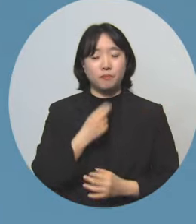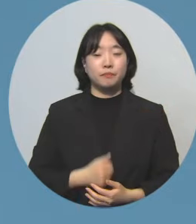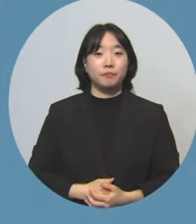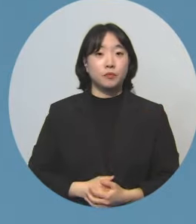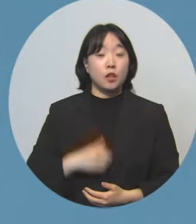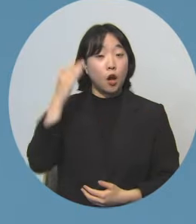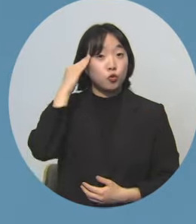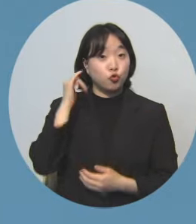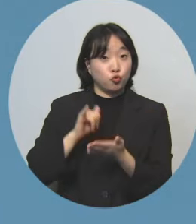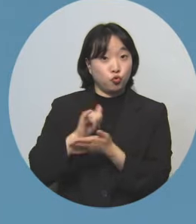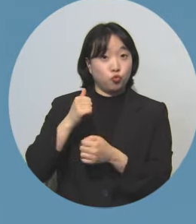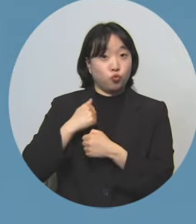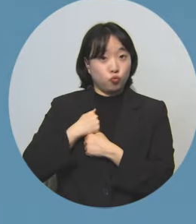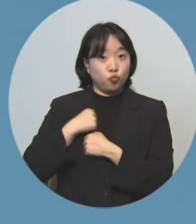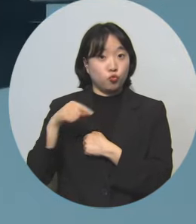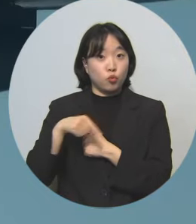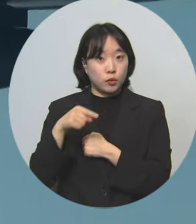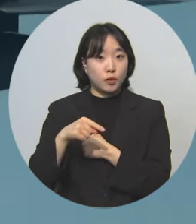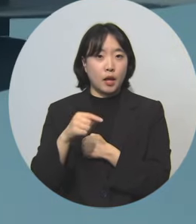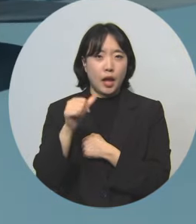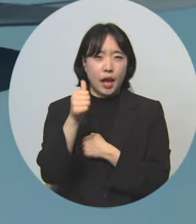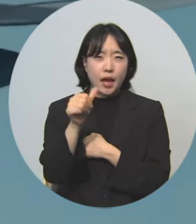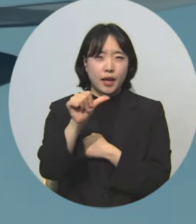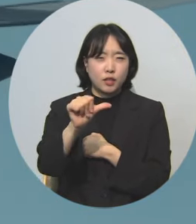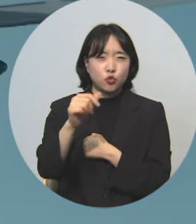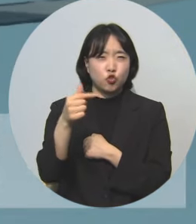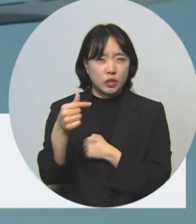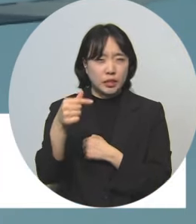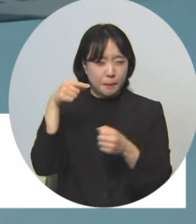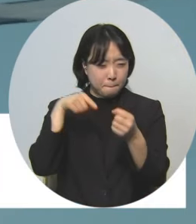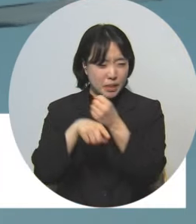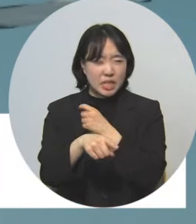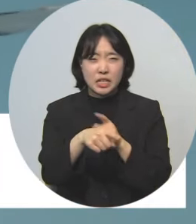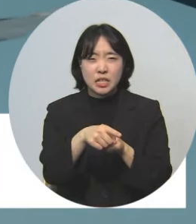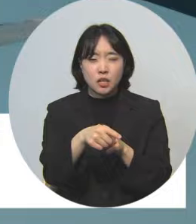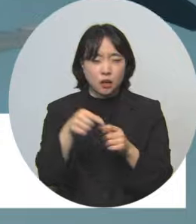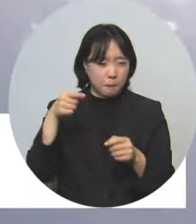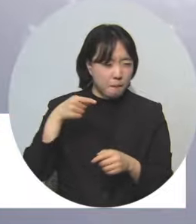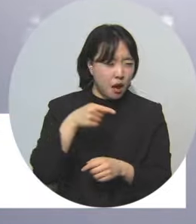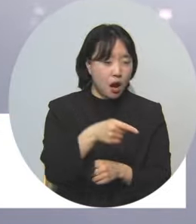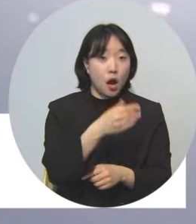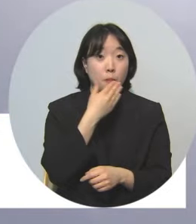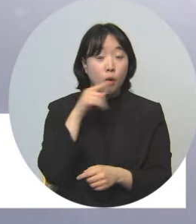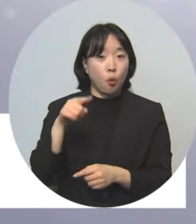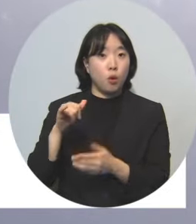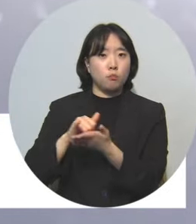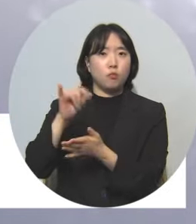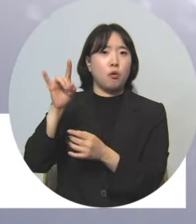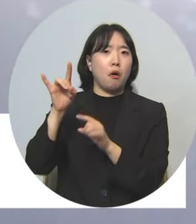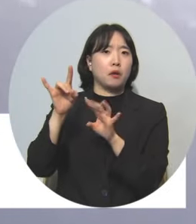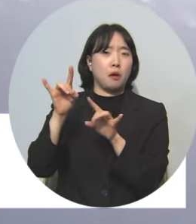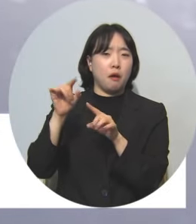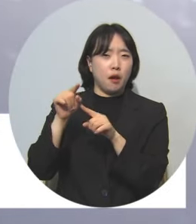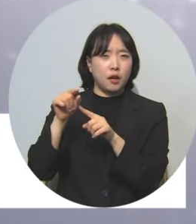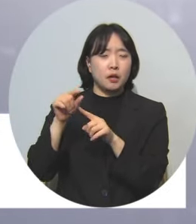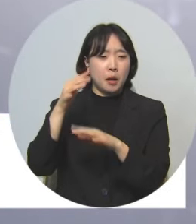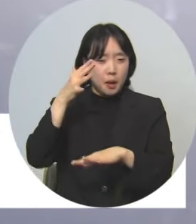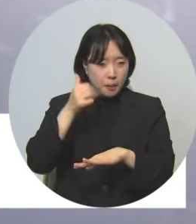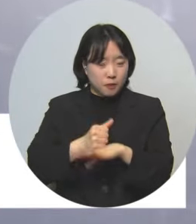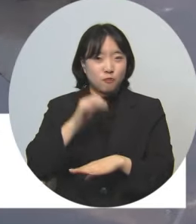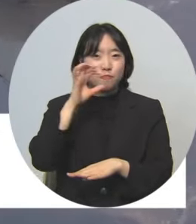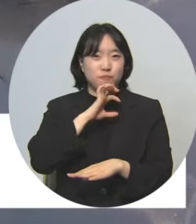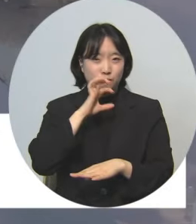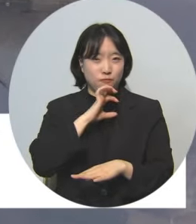공군에서 AGM-142를 발사할 수 있는 전투기는 F-4E가 유일해 이번 훈련은 팬텀의 고별 실사격